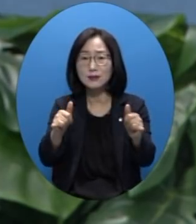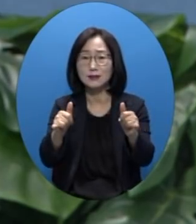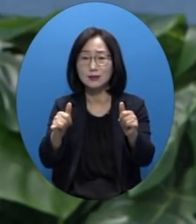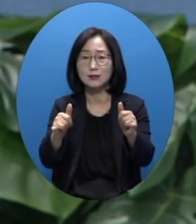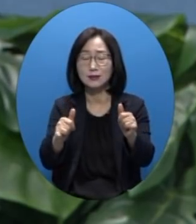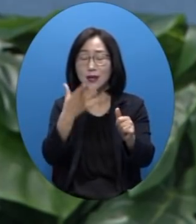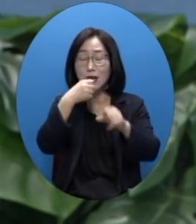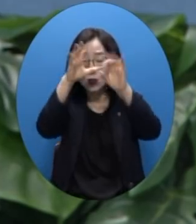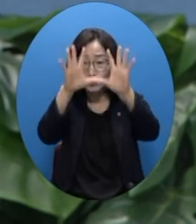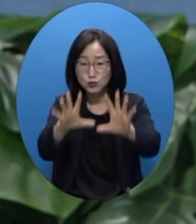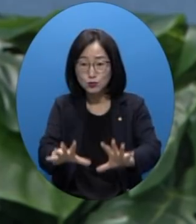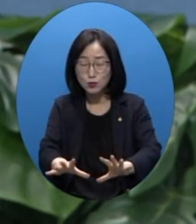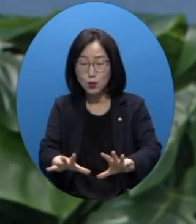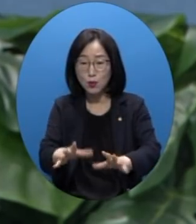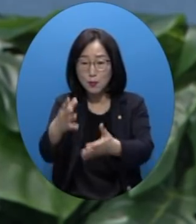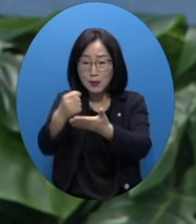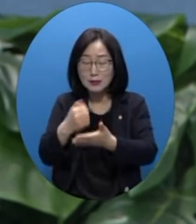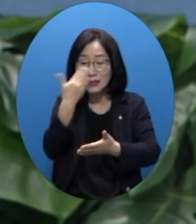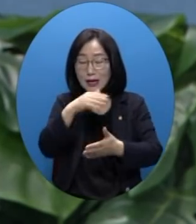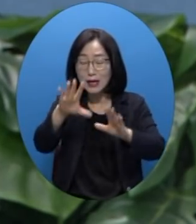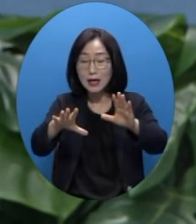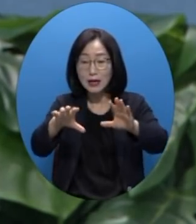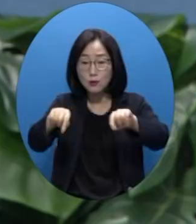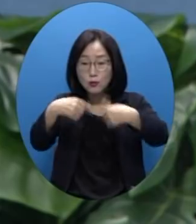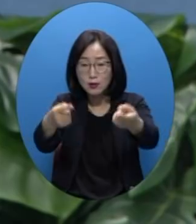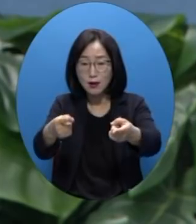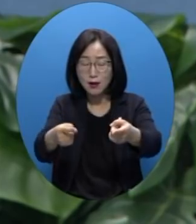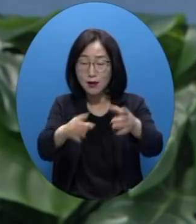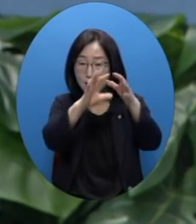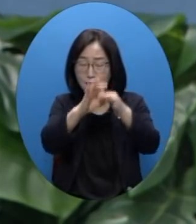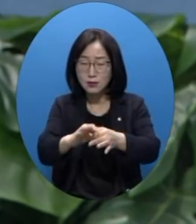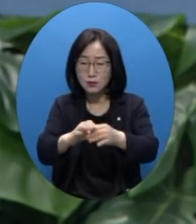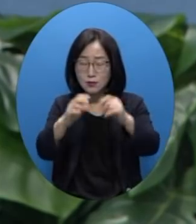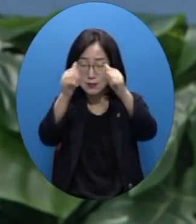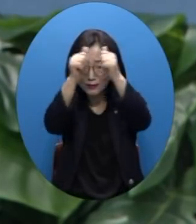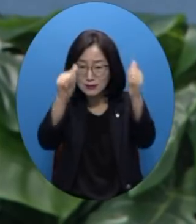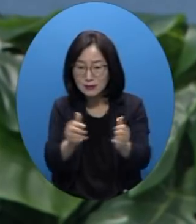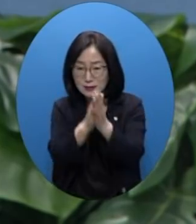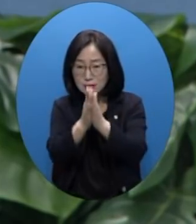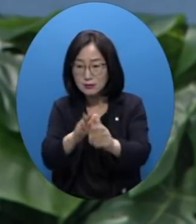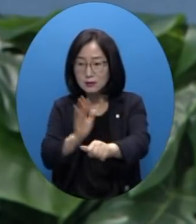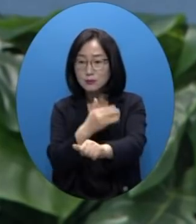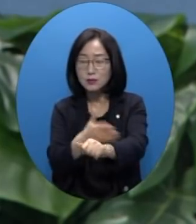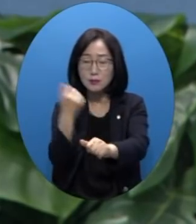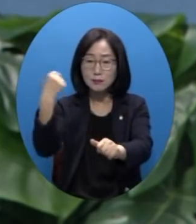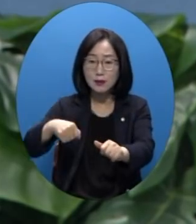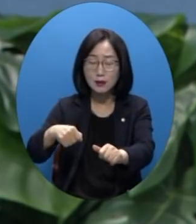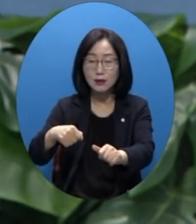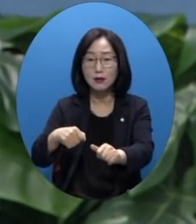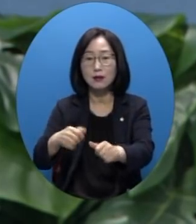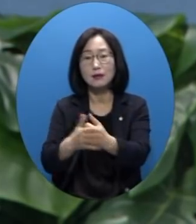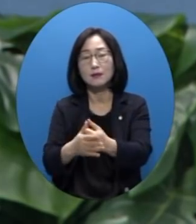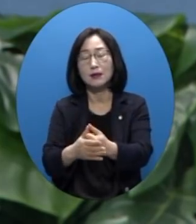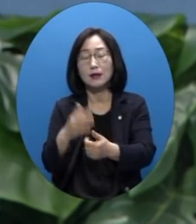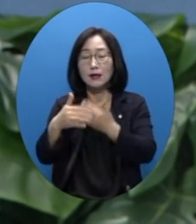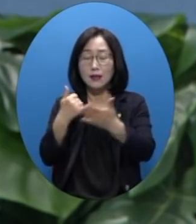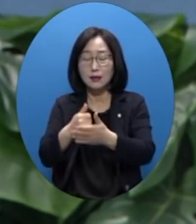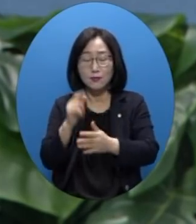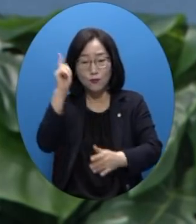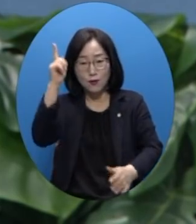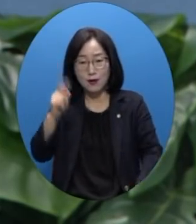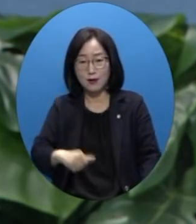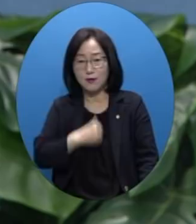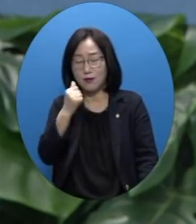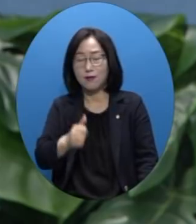축복의 땅 가나안에 와서 계속 우상을 섬기고 잘못된 길로 갔기 때문에 하나님이 그들에게 선지자를 보내서